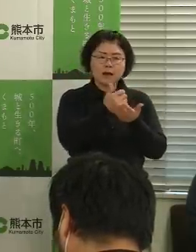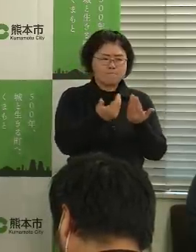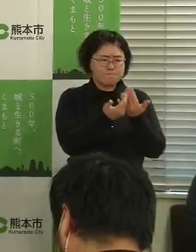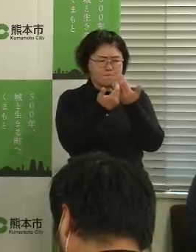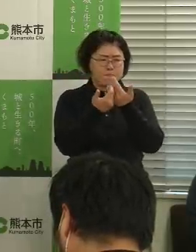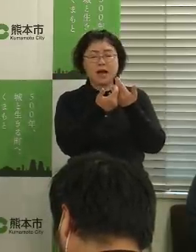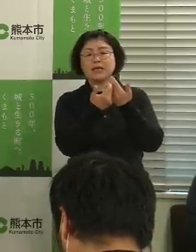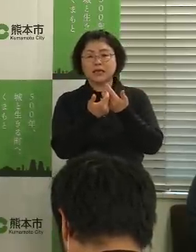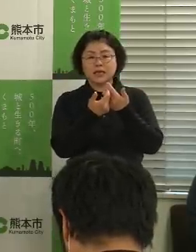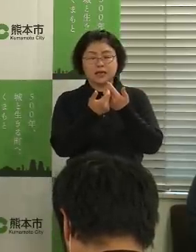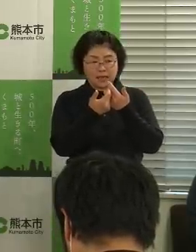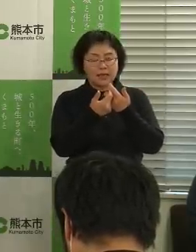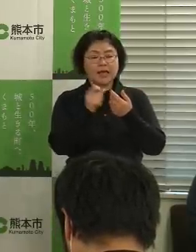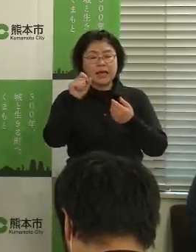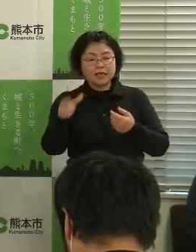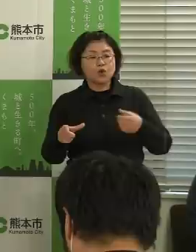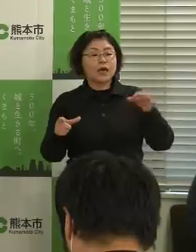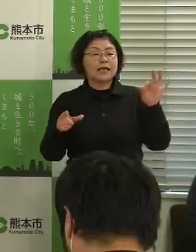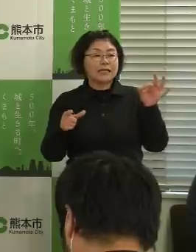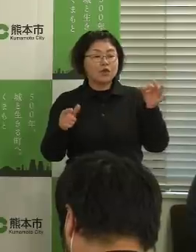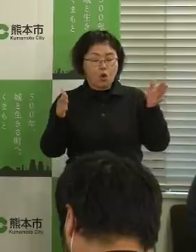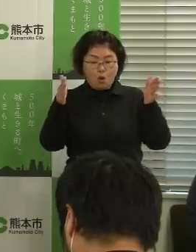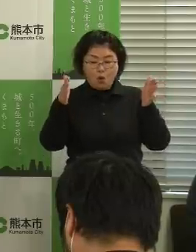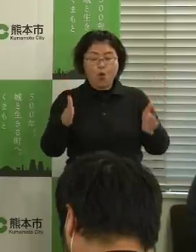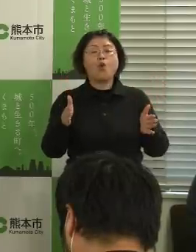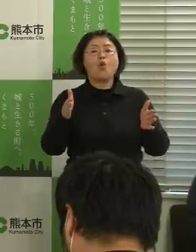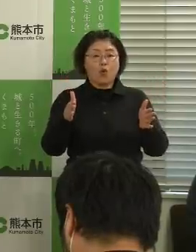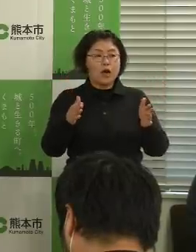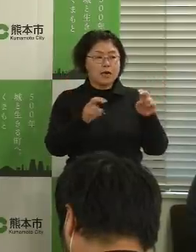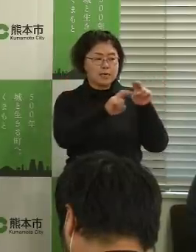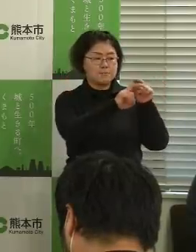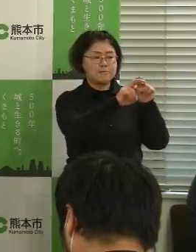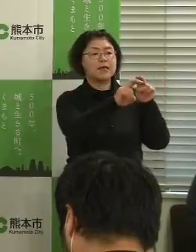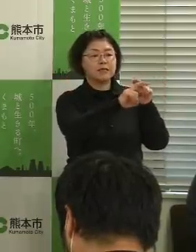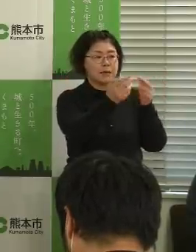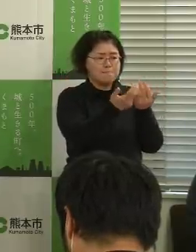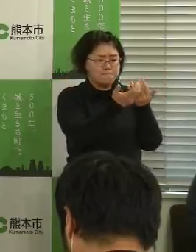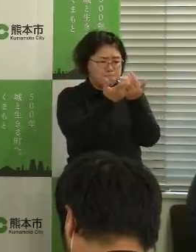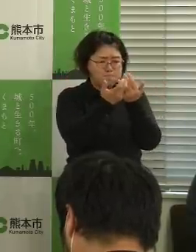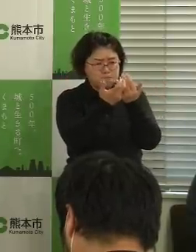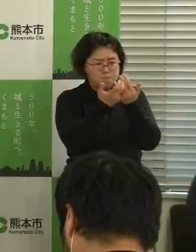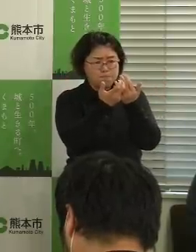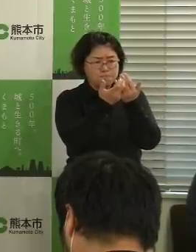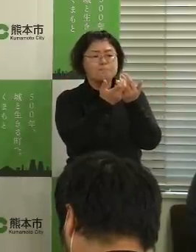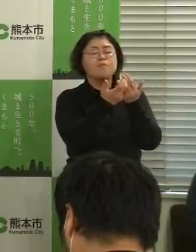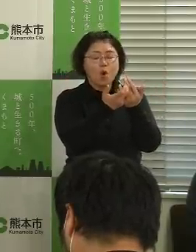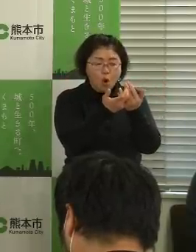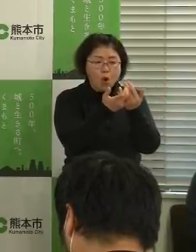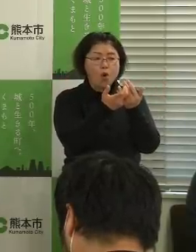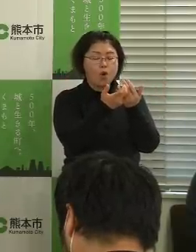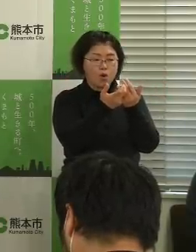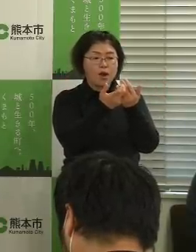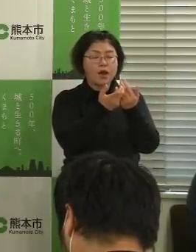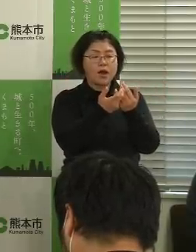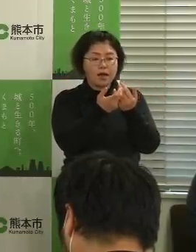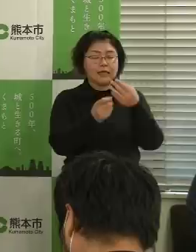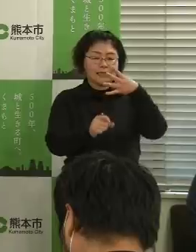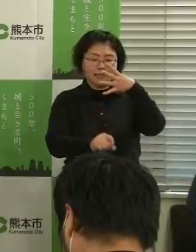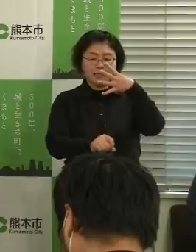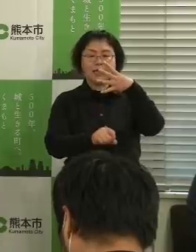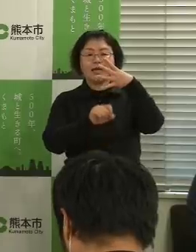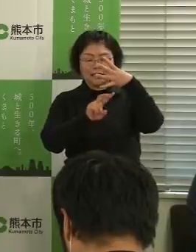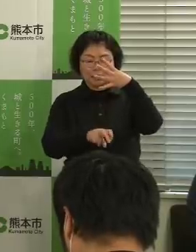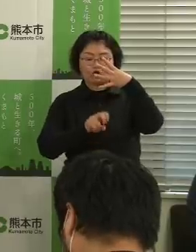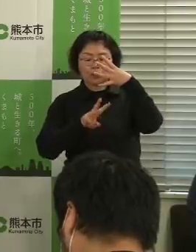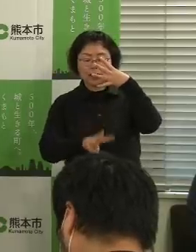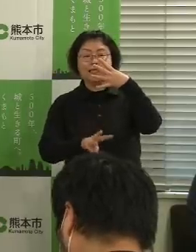平日の通勤時間帯の市電の乗車密度を下げるため、4月23日